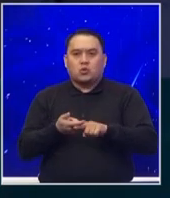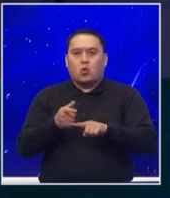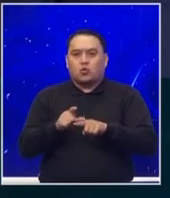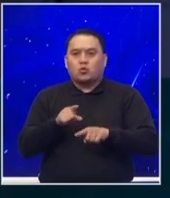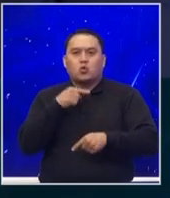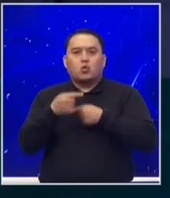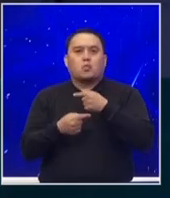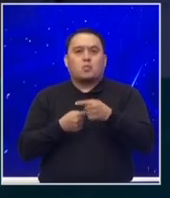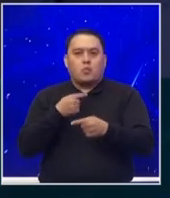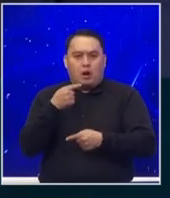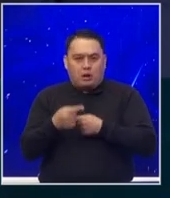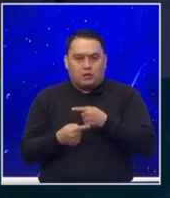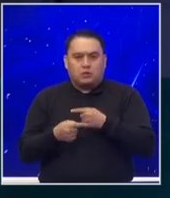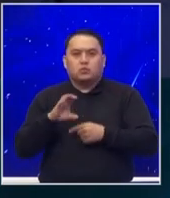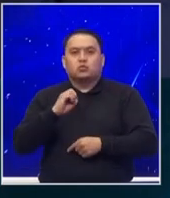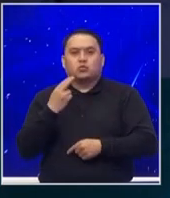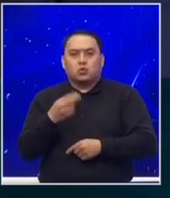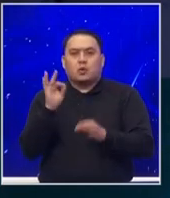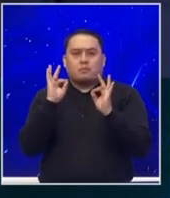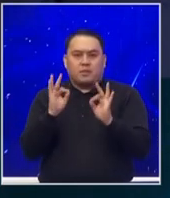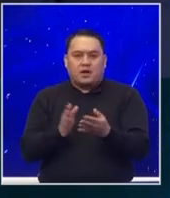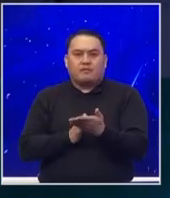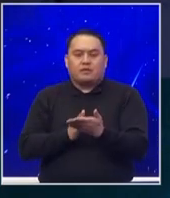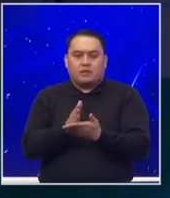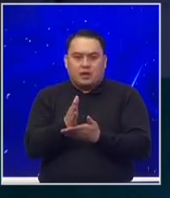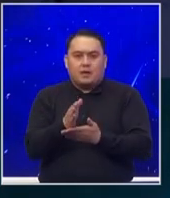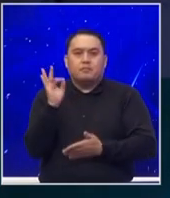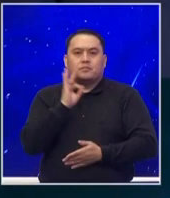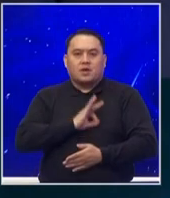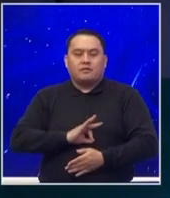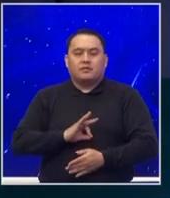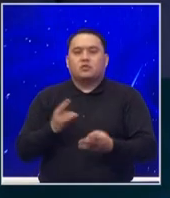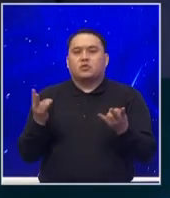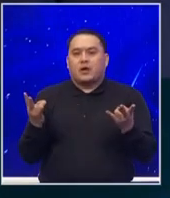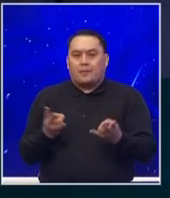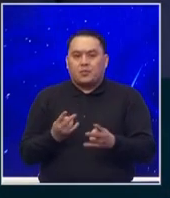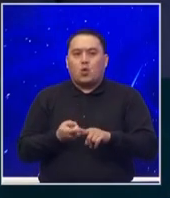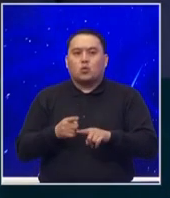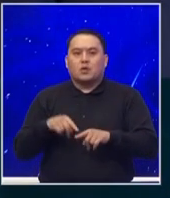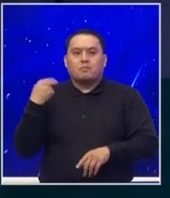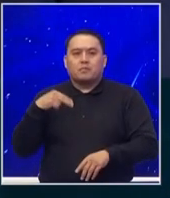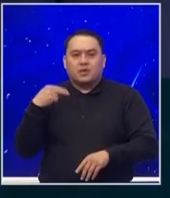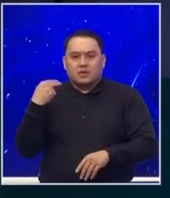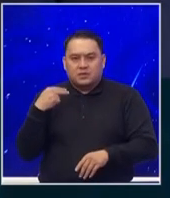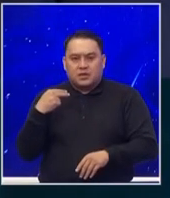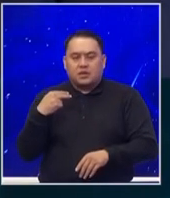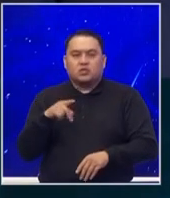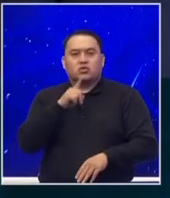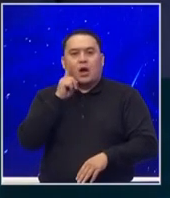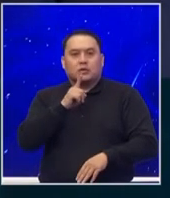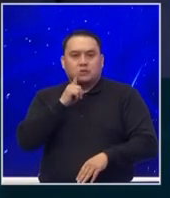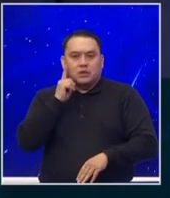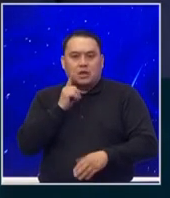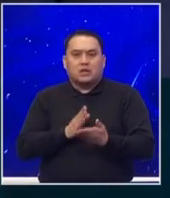өскелең ұрпақтың осындай әлеуетін дұрыс арнаға бағыттап, тиімді пайдалануымыз керек. Осы орайда президент жанындағы жастар